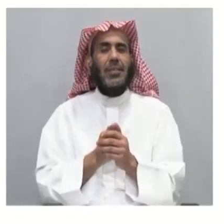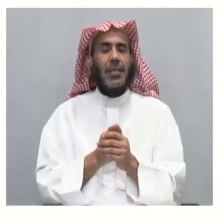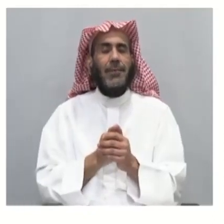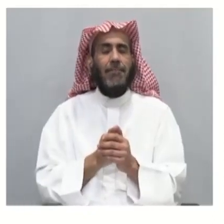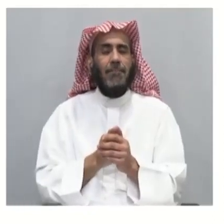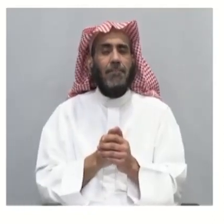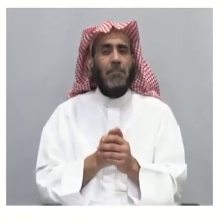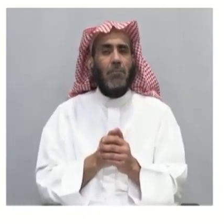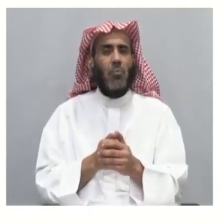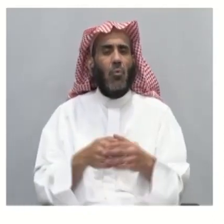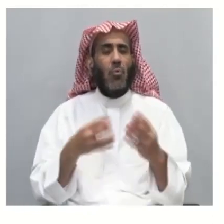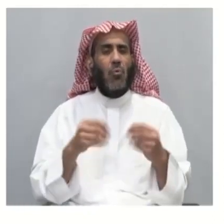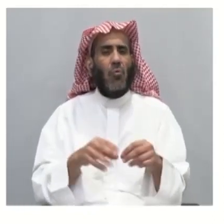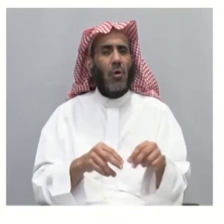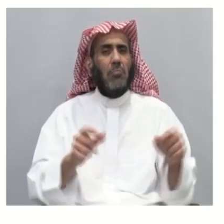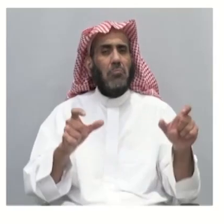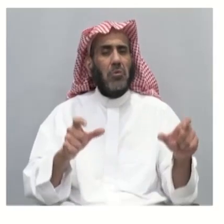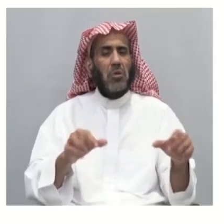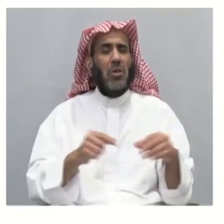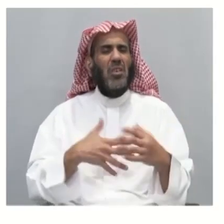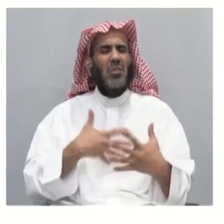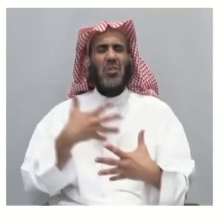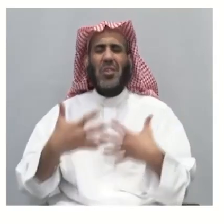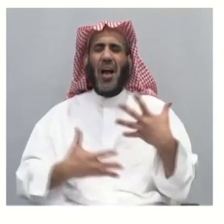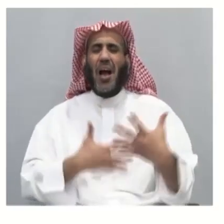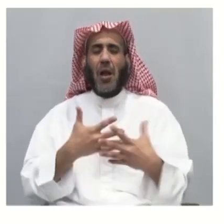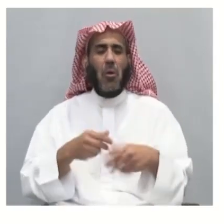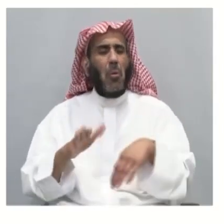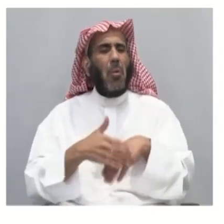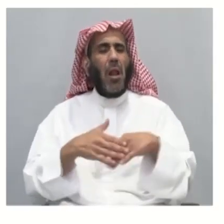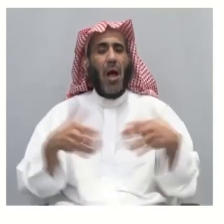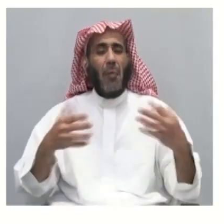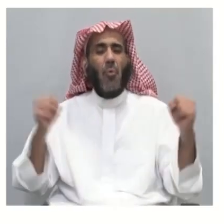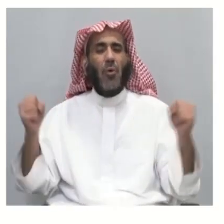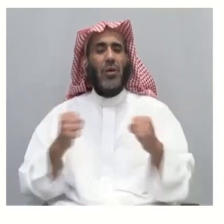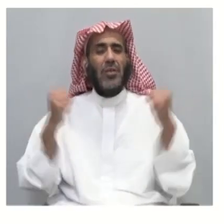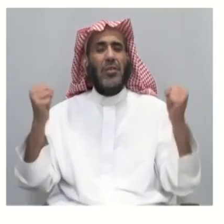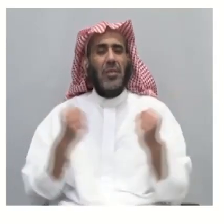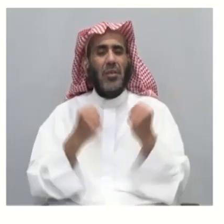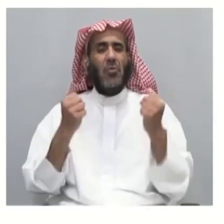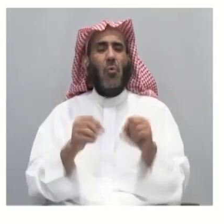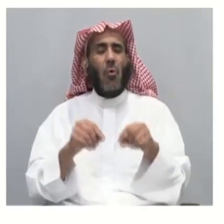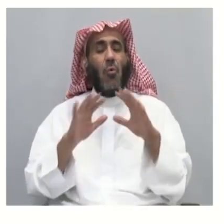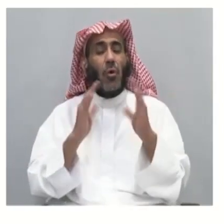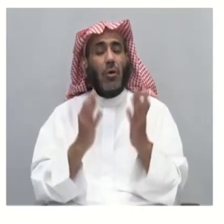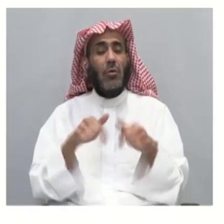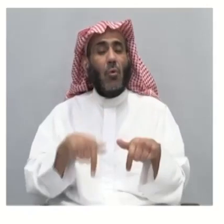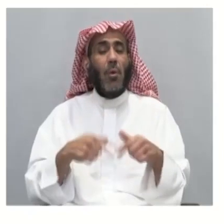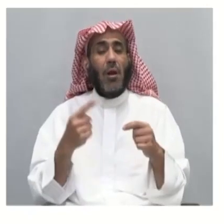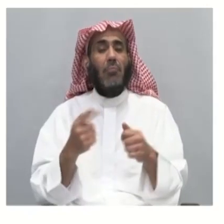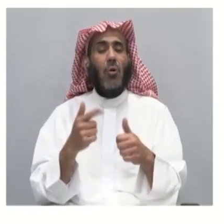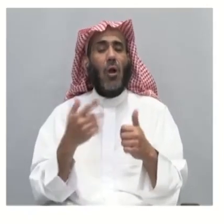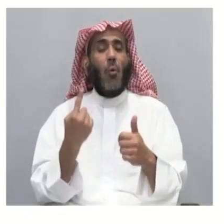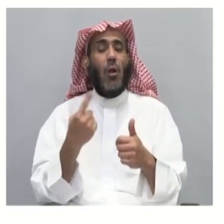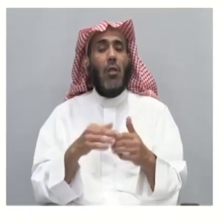ان يعني تفقد السيطره انشغالك بعد ذلك باللعب والنشاطات المصاحبه في اليوم الاول ثم